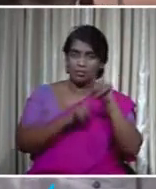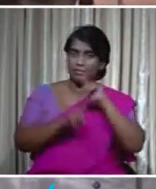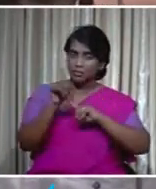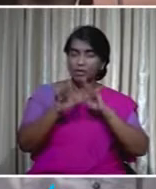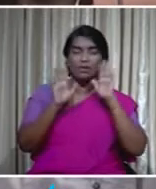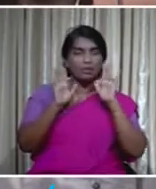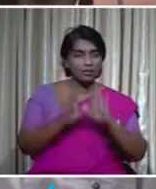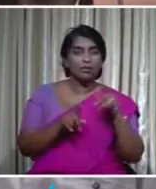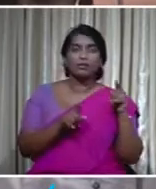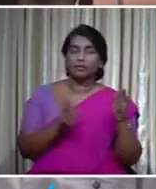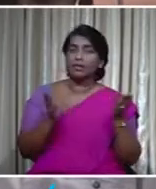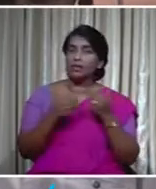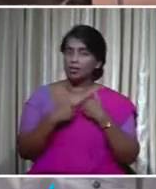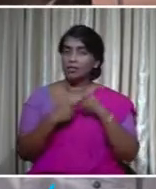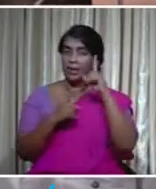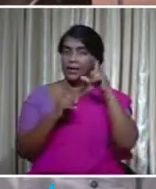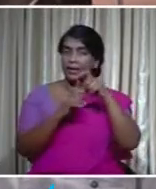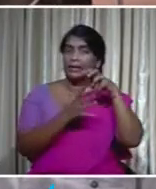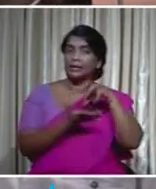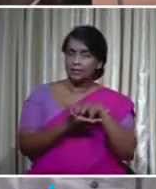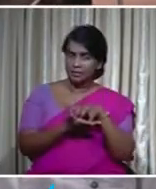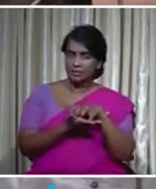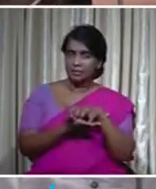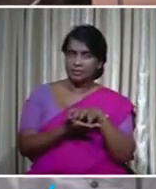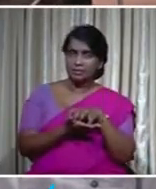மாகாணத்துக்கு வழங்கப்பட்ட கல்வி